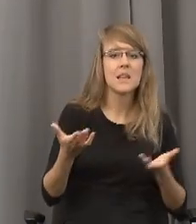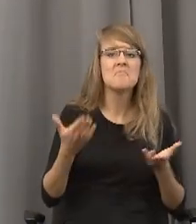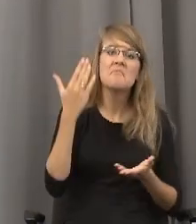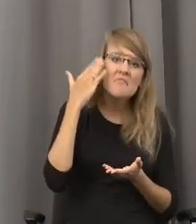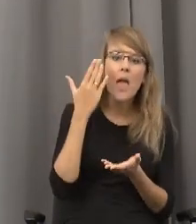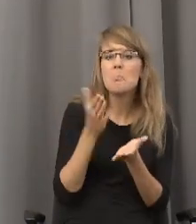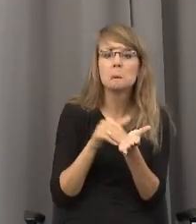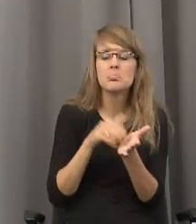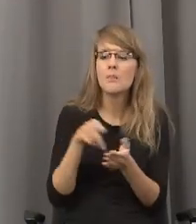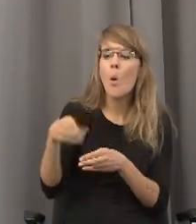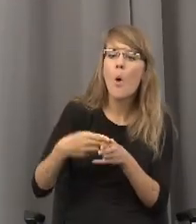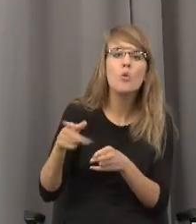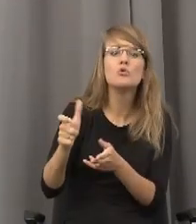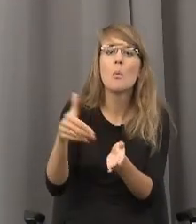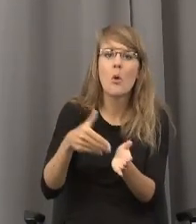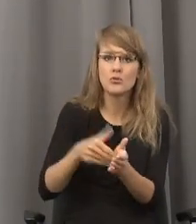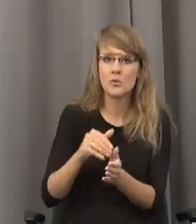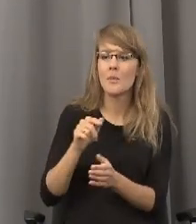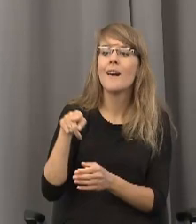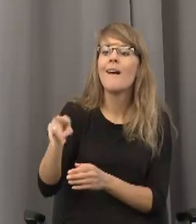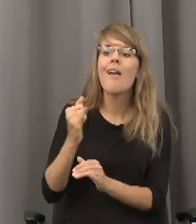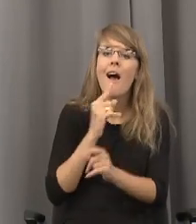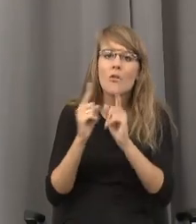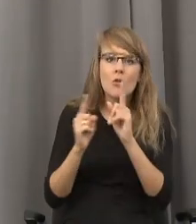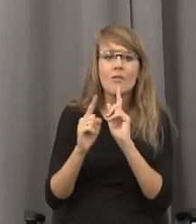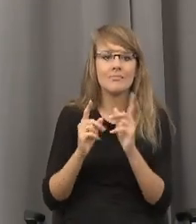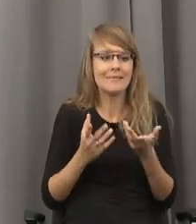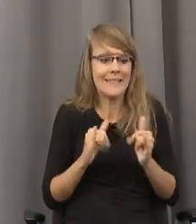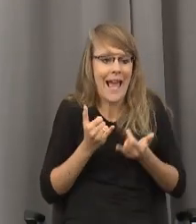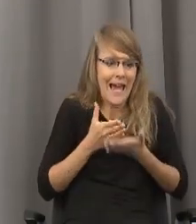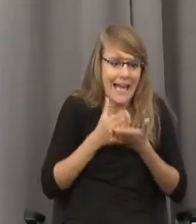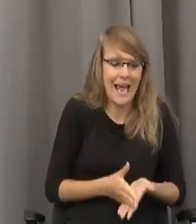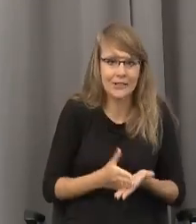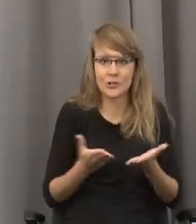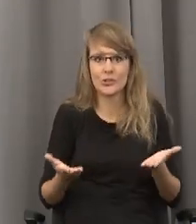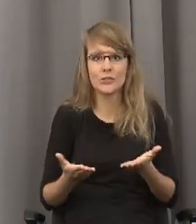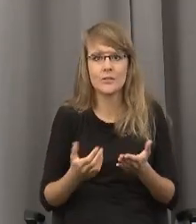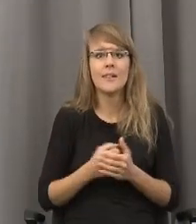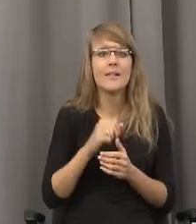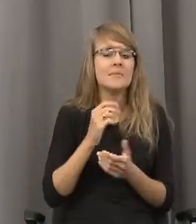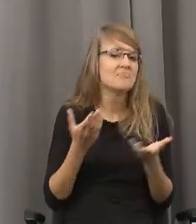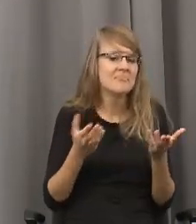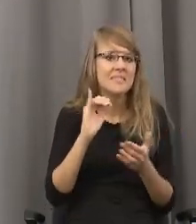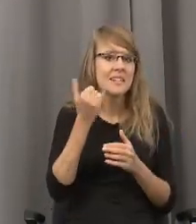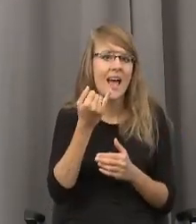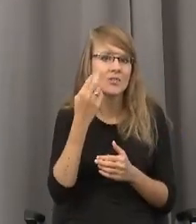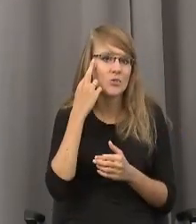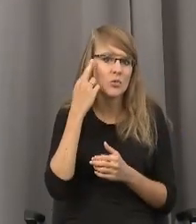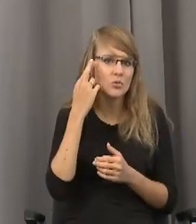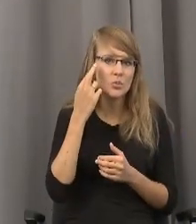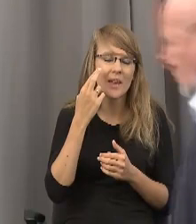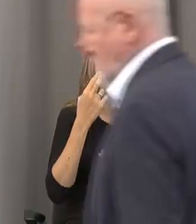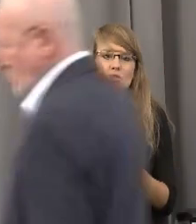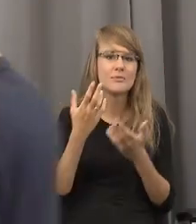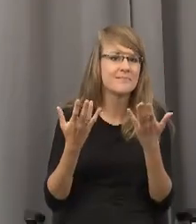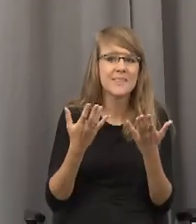chorego, jak z nim rozmawiać, jak sobie radzić w różnych etapach, jak rozumieć trudne